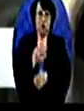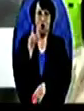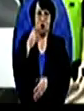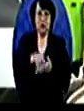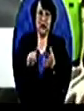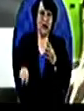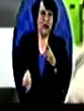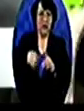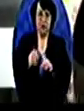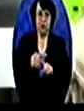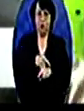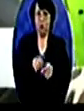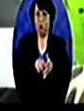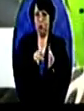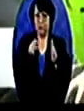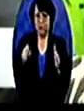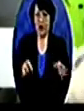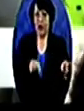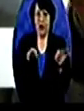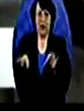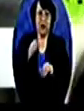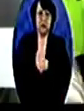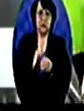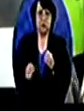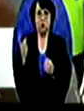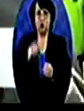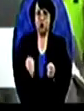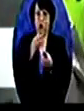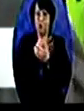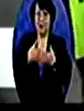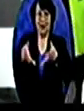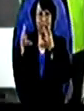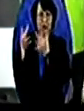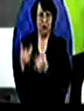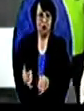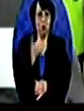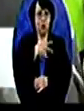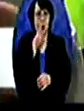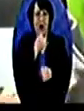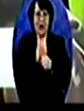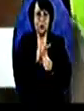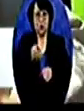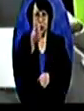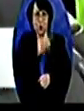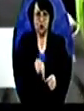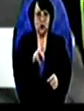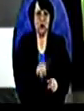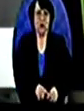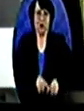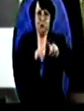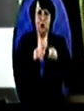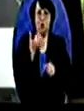Уурга технологийн гүн болоод өндрөөд байдаг. Тоног төхөөрөмжүүд нь хуучирсан одоо урсгал зардал одоо асар